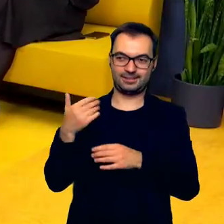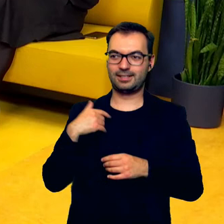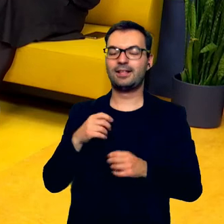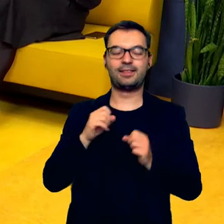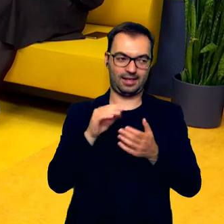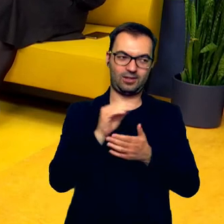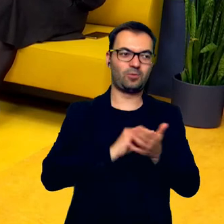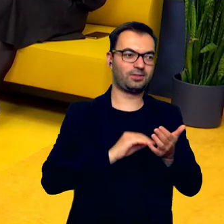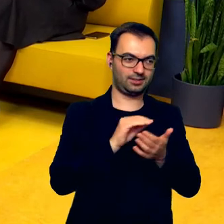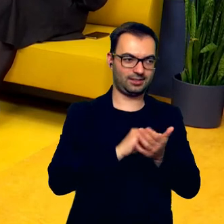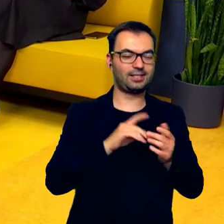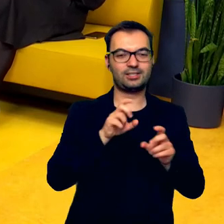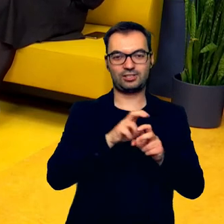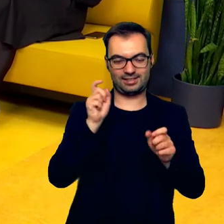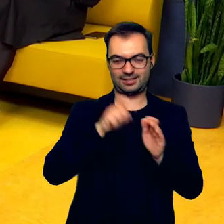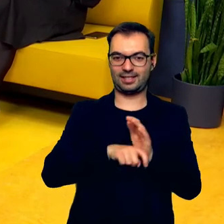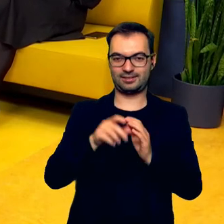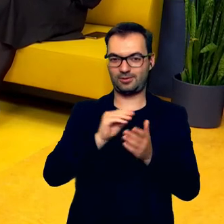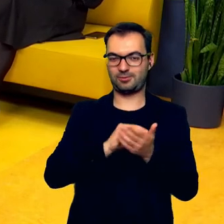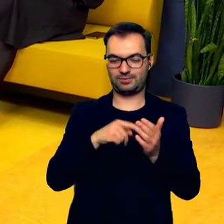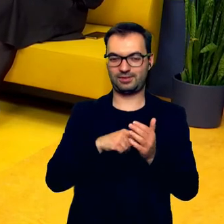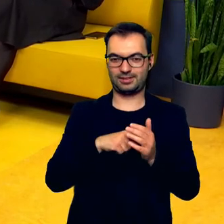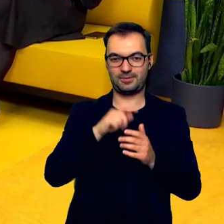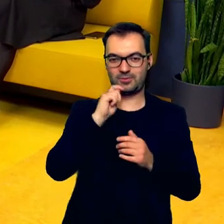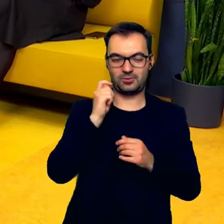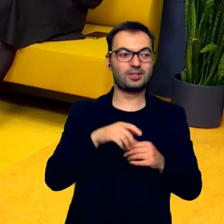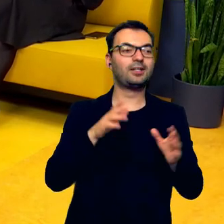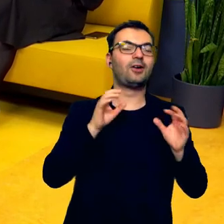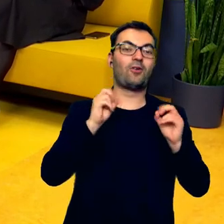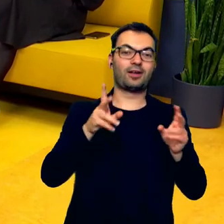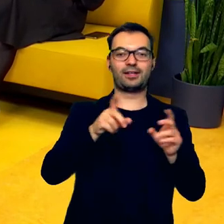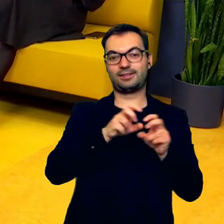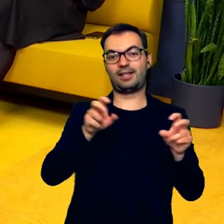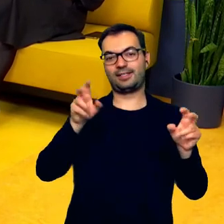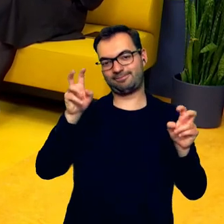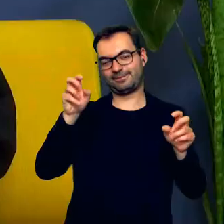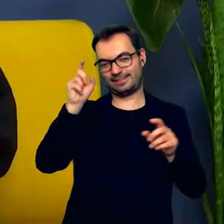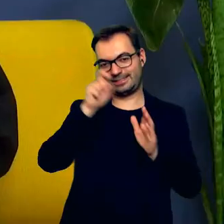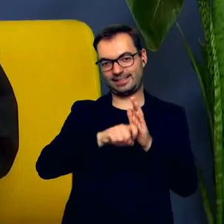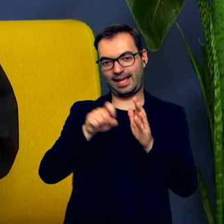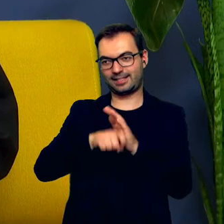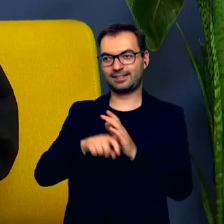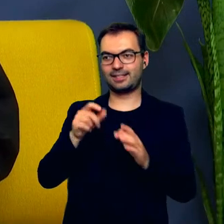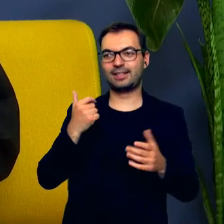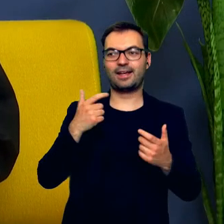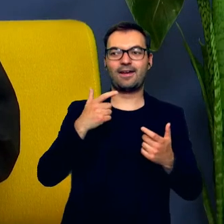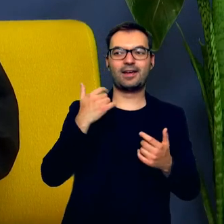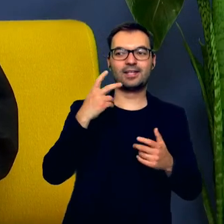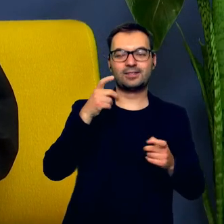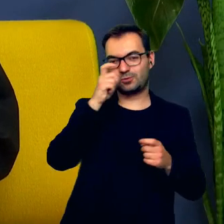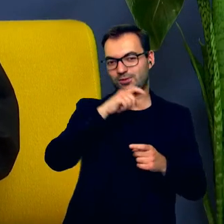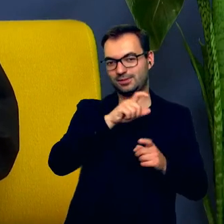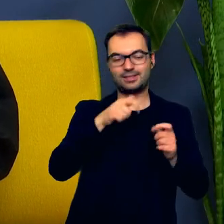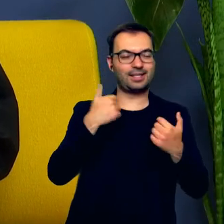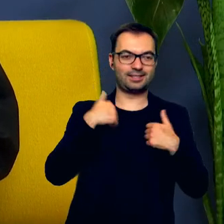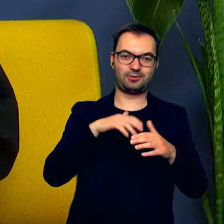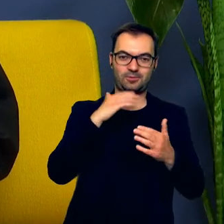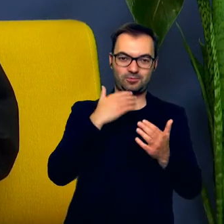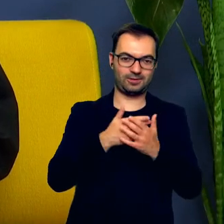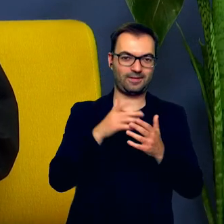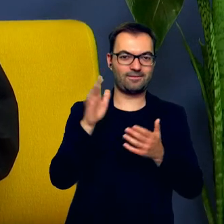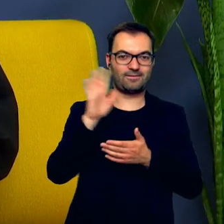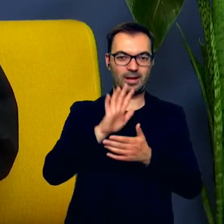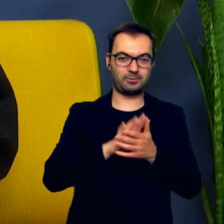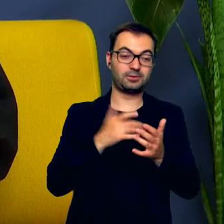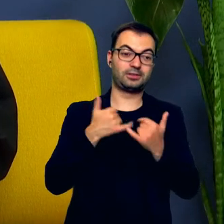jest ta Odyseja w czasie zdrajców. No właśnie, panie Marku, to teraz trochę o tych zdrajcach i może o tych ciemnych charakterach, bo też nie zdradzamy zbyt dużo z